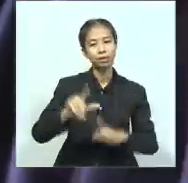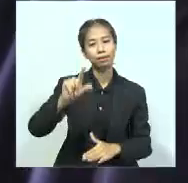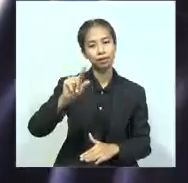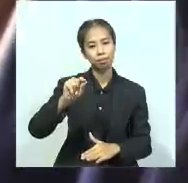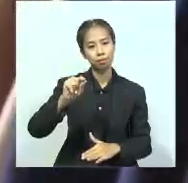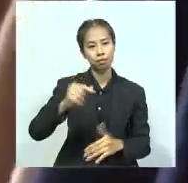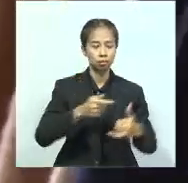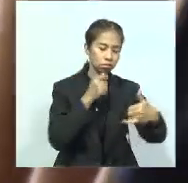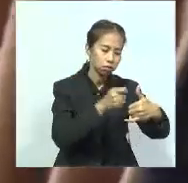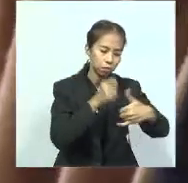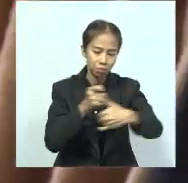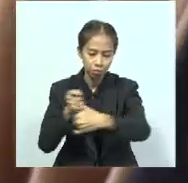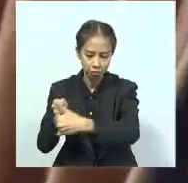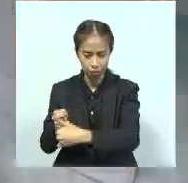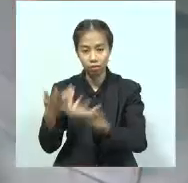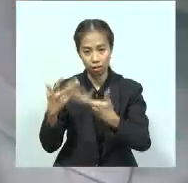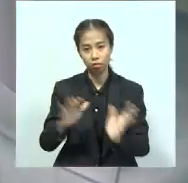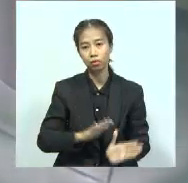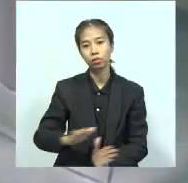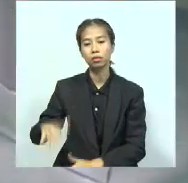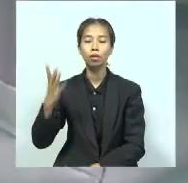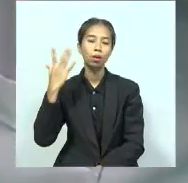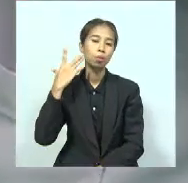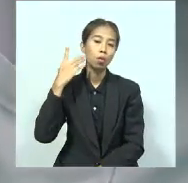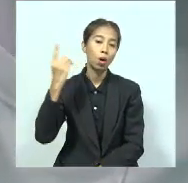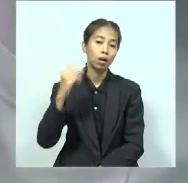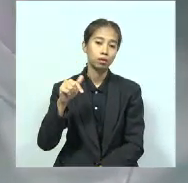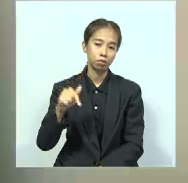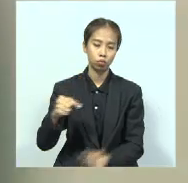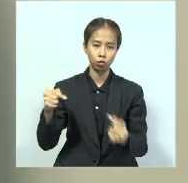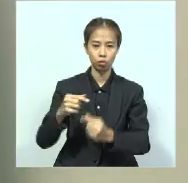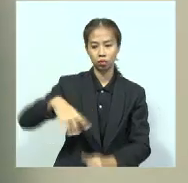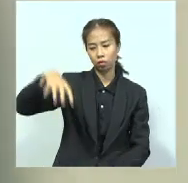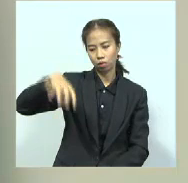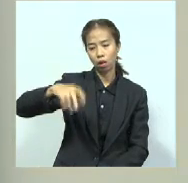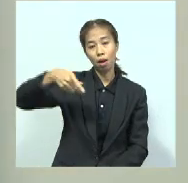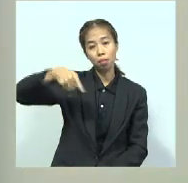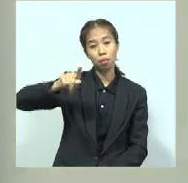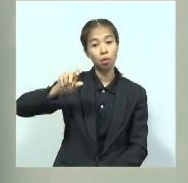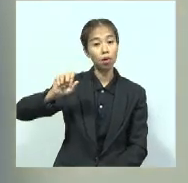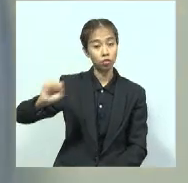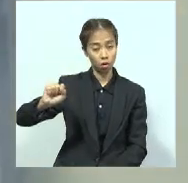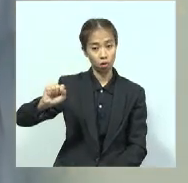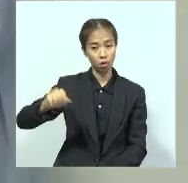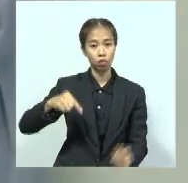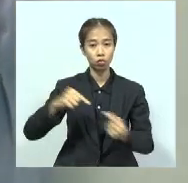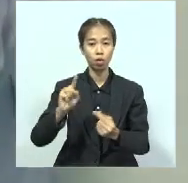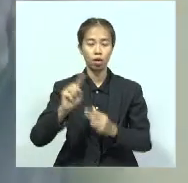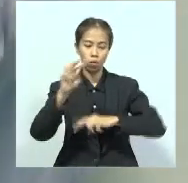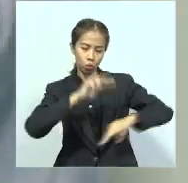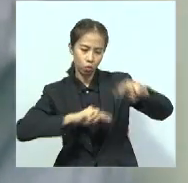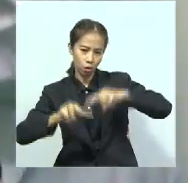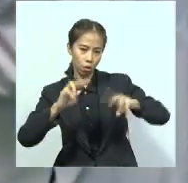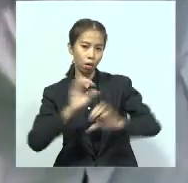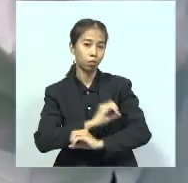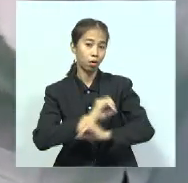ากครับ อย่างไรก็ตามนะคะเมื่อวานนี้สำนักงานปรมาณูเพื่อสันติหรือว่าปสในฐานะหน่วยงานกำกับดูแลความป